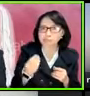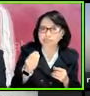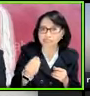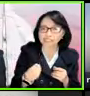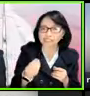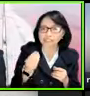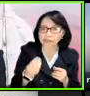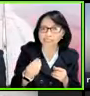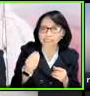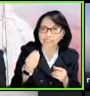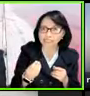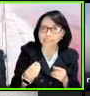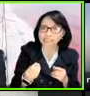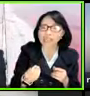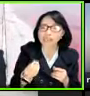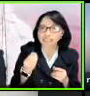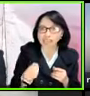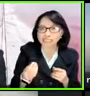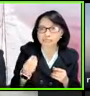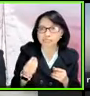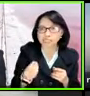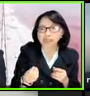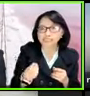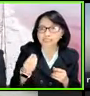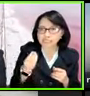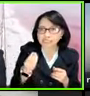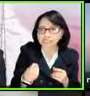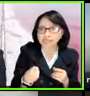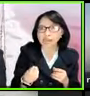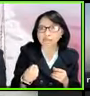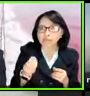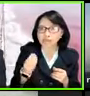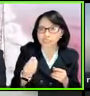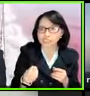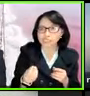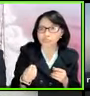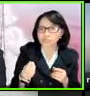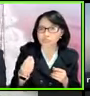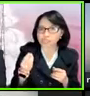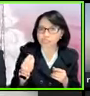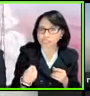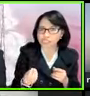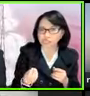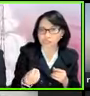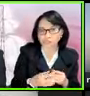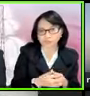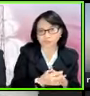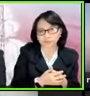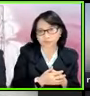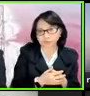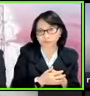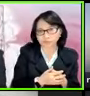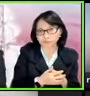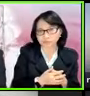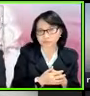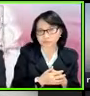dan peserta dalam janji yang diberikan dalam Kristus Yesus